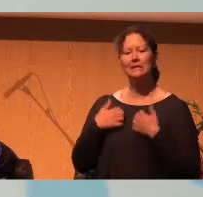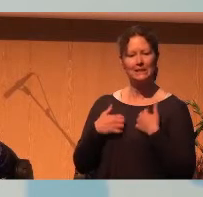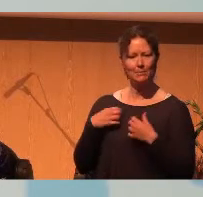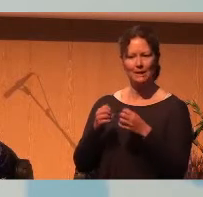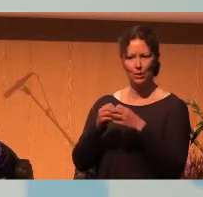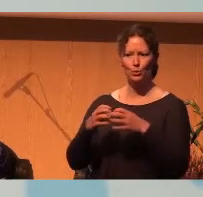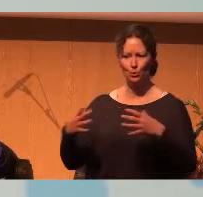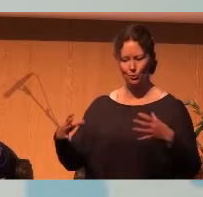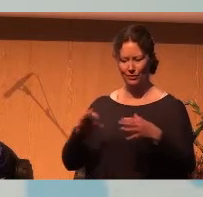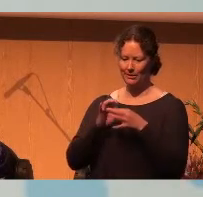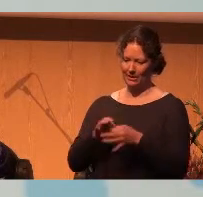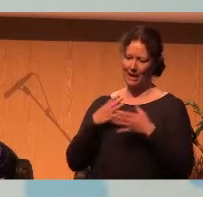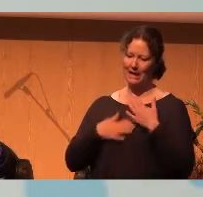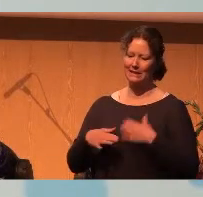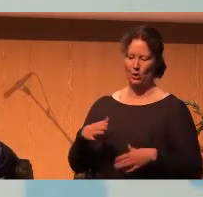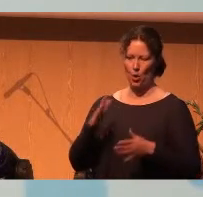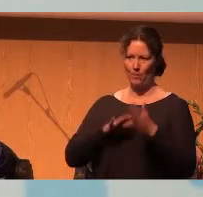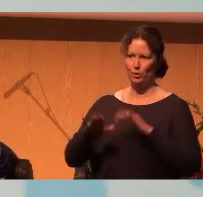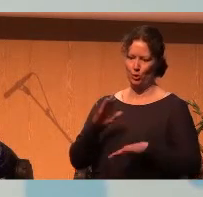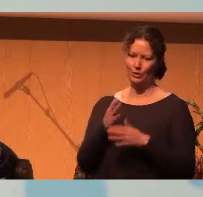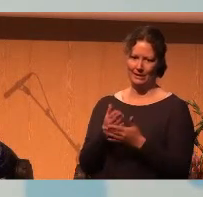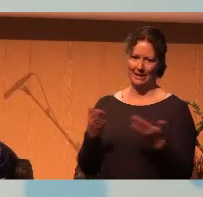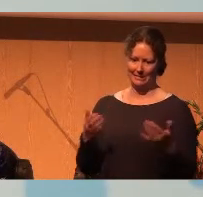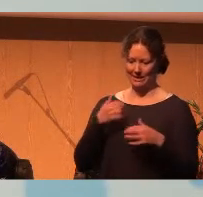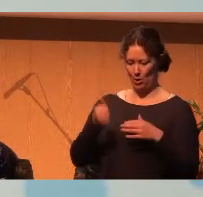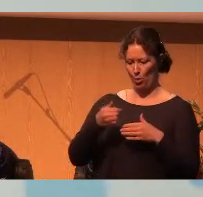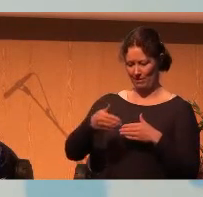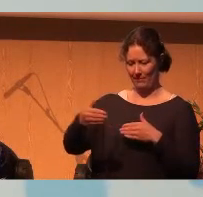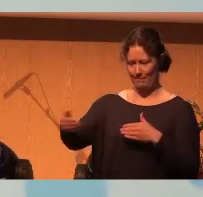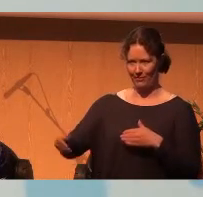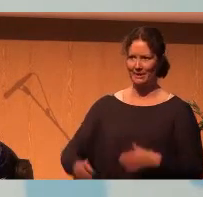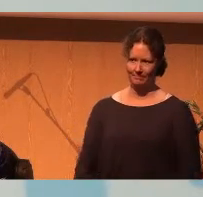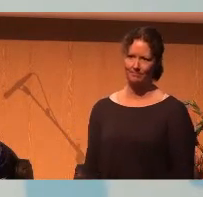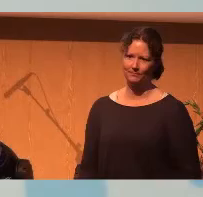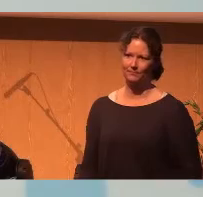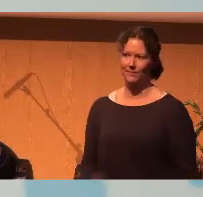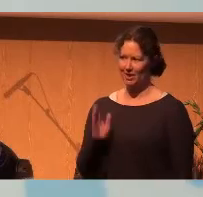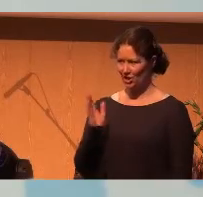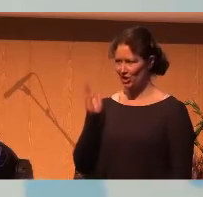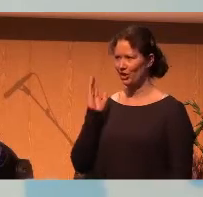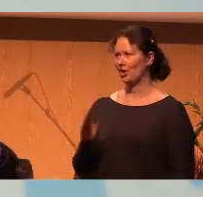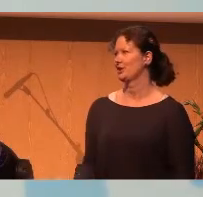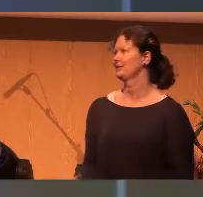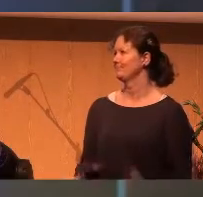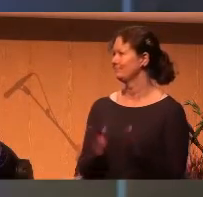utvikling av helse- og omsorgstjenesten i årene som kommer. Takk.